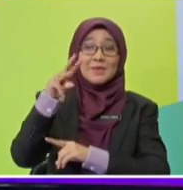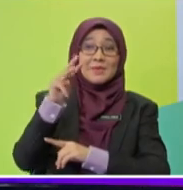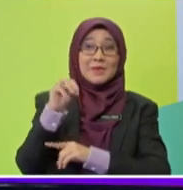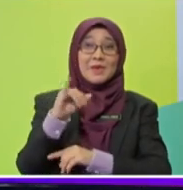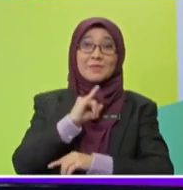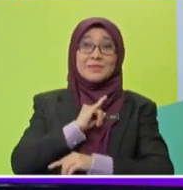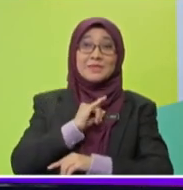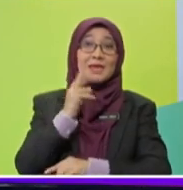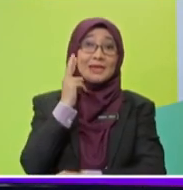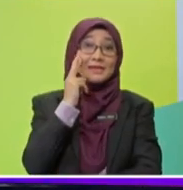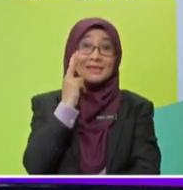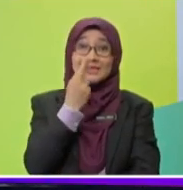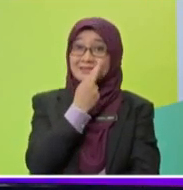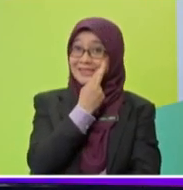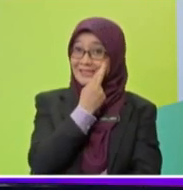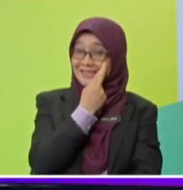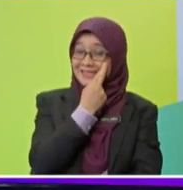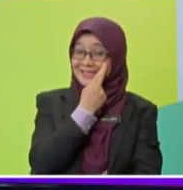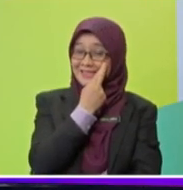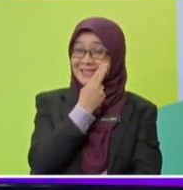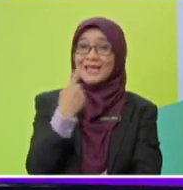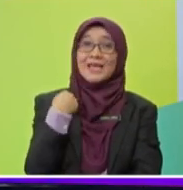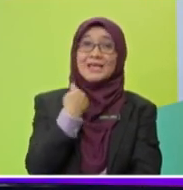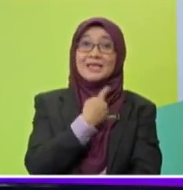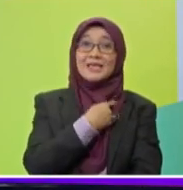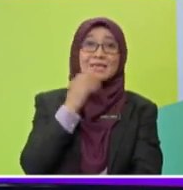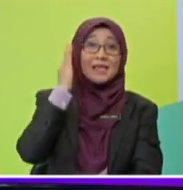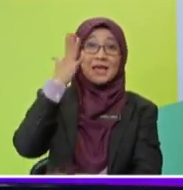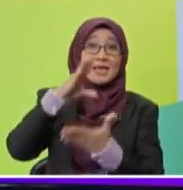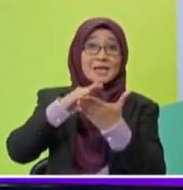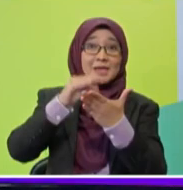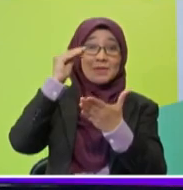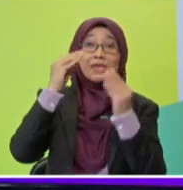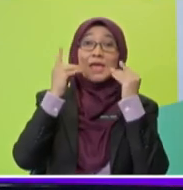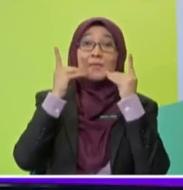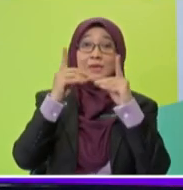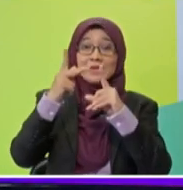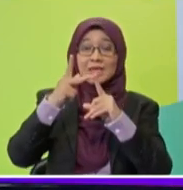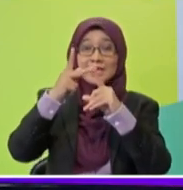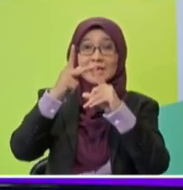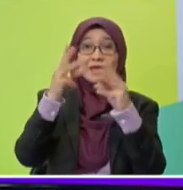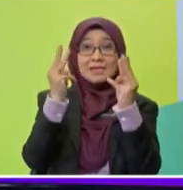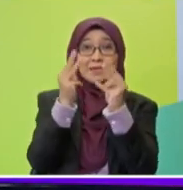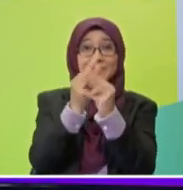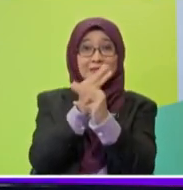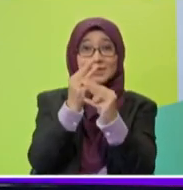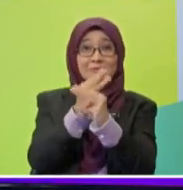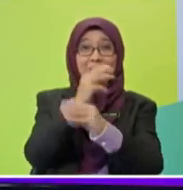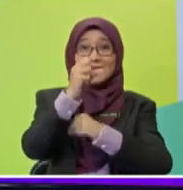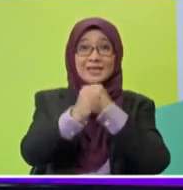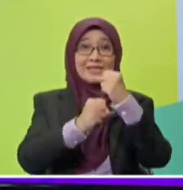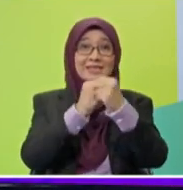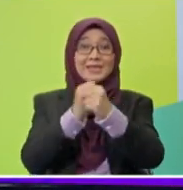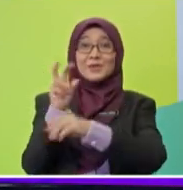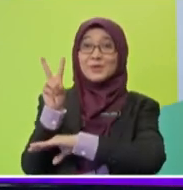hazrina Kasim yang pastinya hari ini kita dalam slot pendidikan khas mata pelajaran matematika tahun